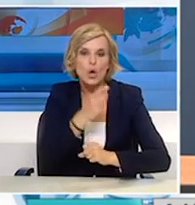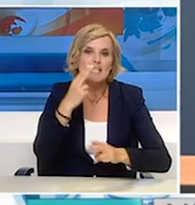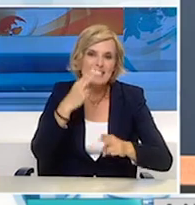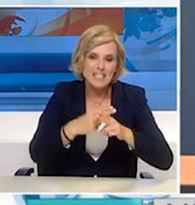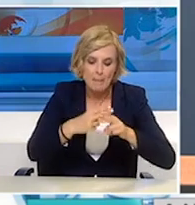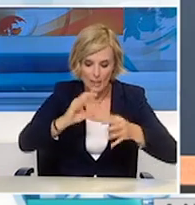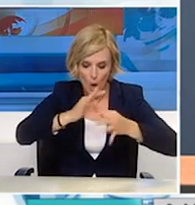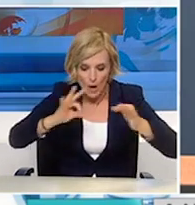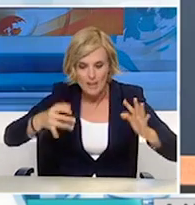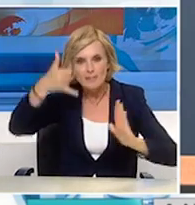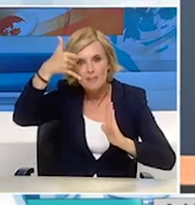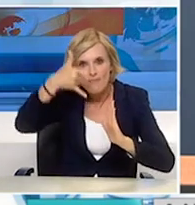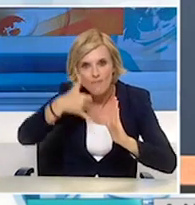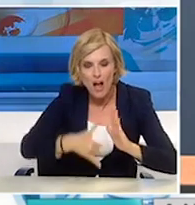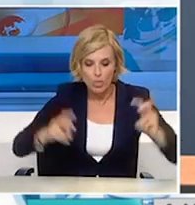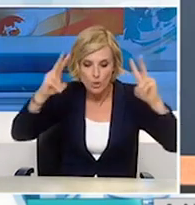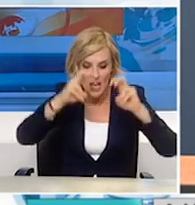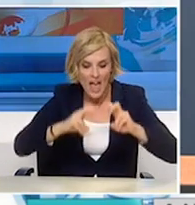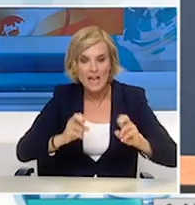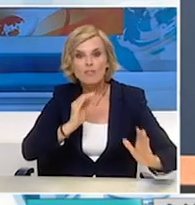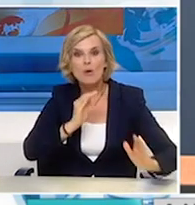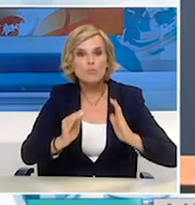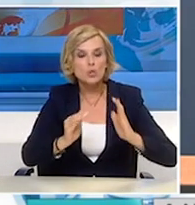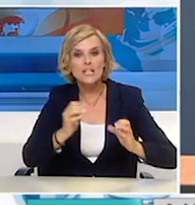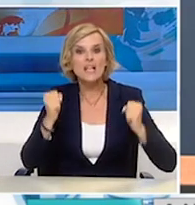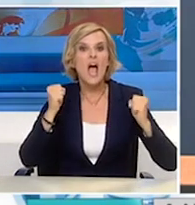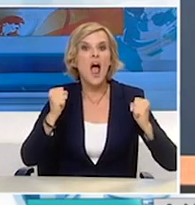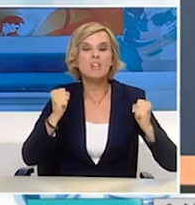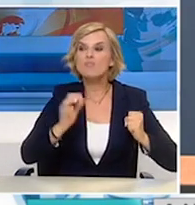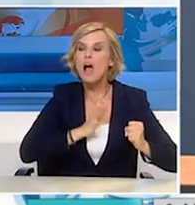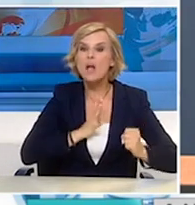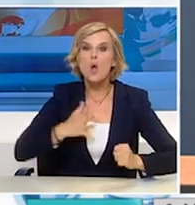δυνατή ασφάλεια και δεδομένη βέβαια την προστασία των ανθρώπων και την